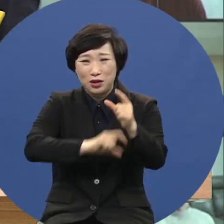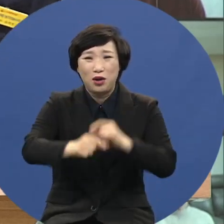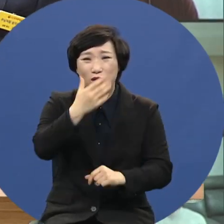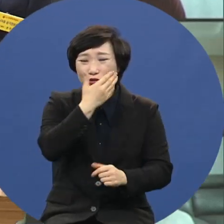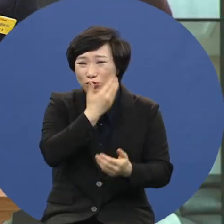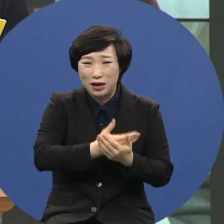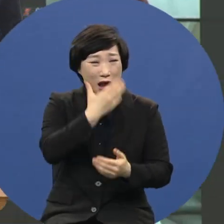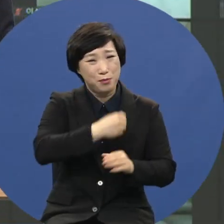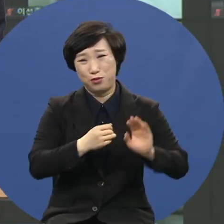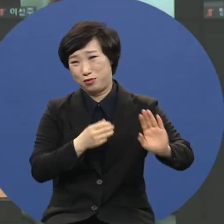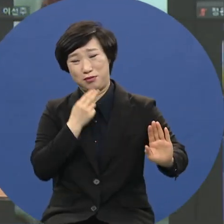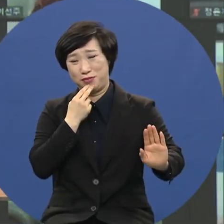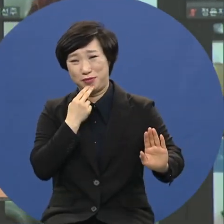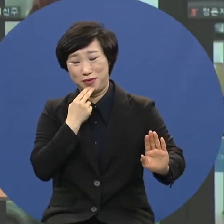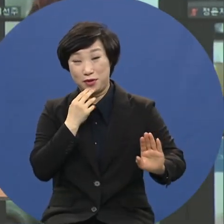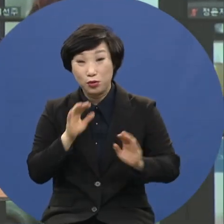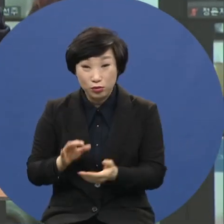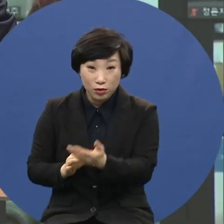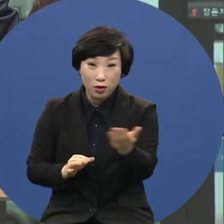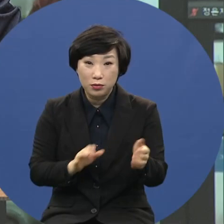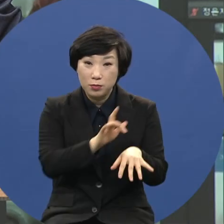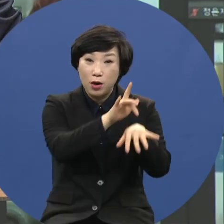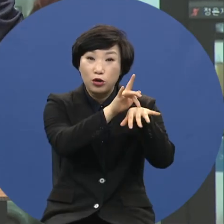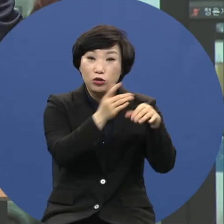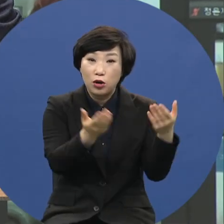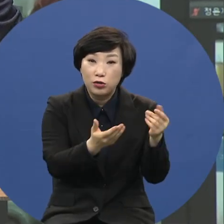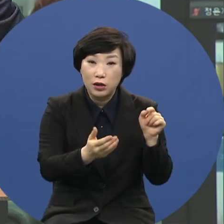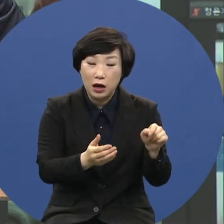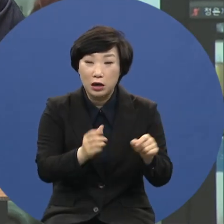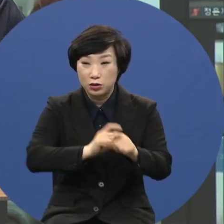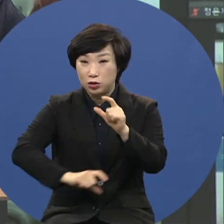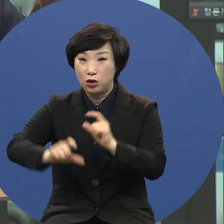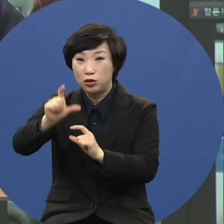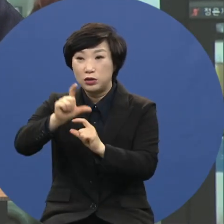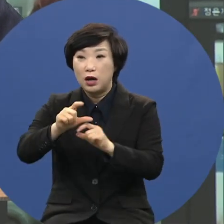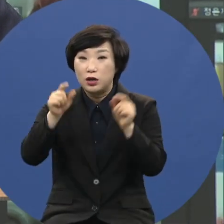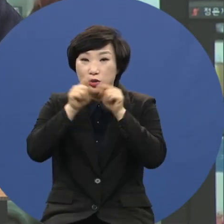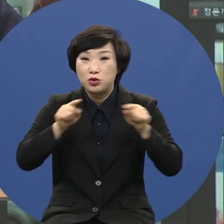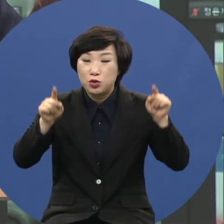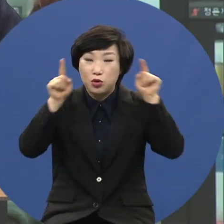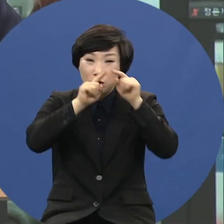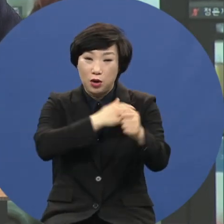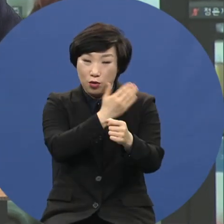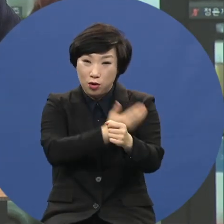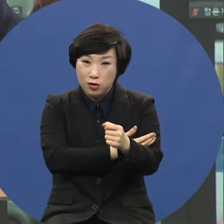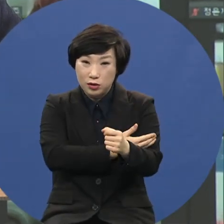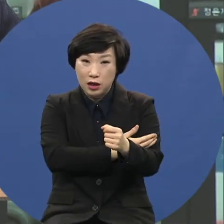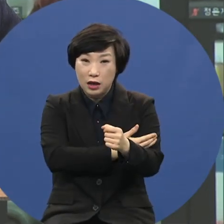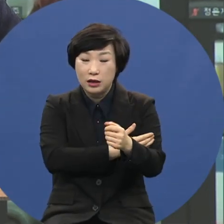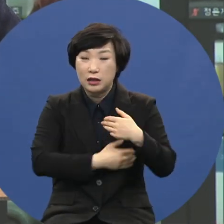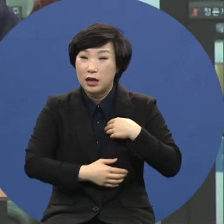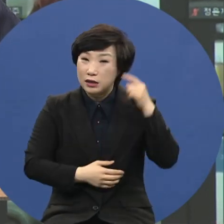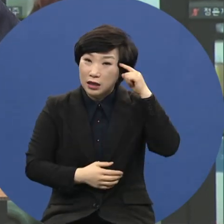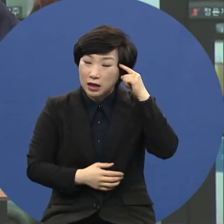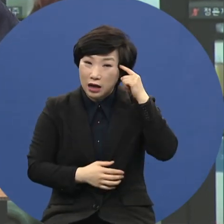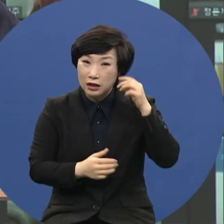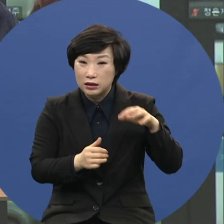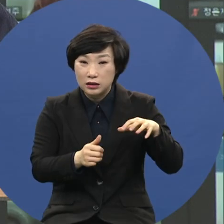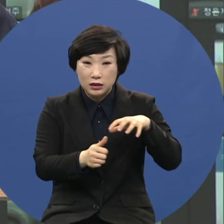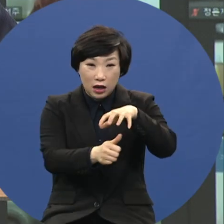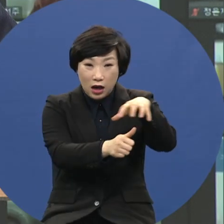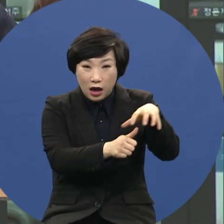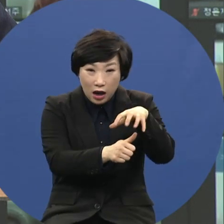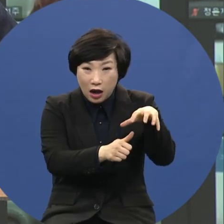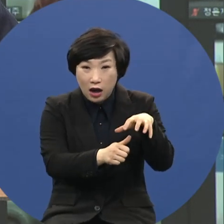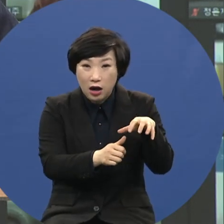근데 마귀 사단 귀신 역사가 더 이상 음부의 권세에게 생각의 장악을 당하지 않아